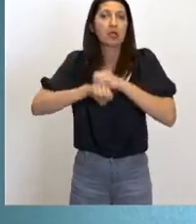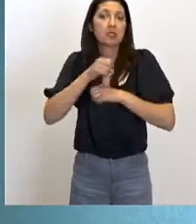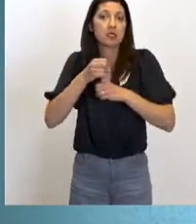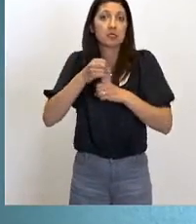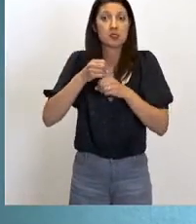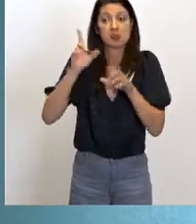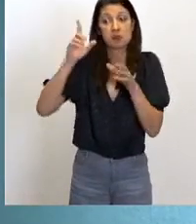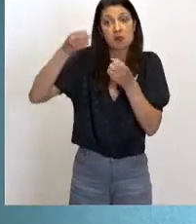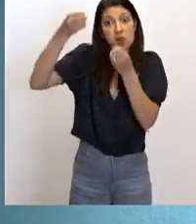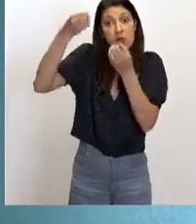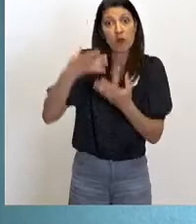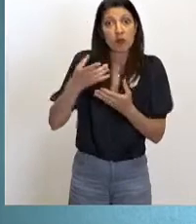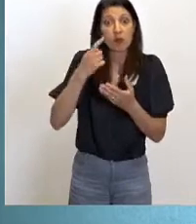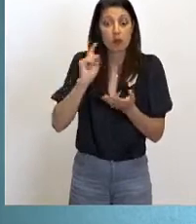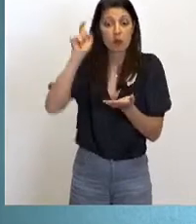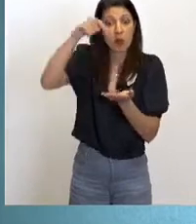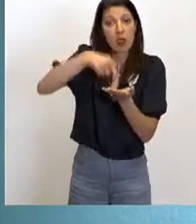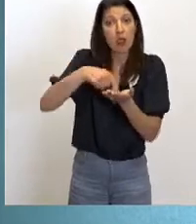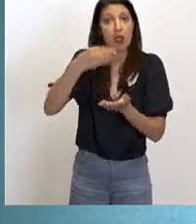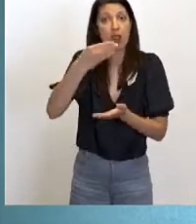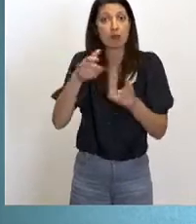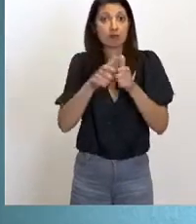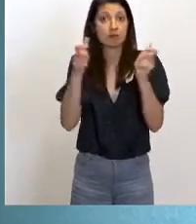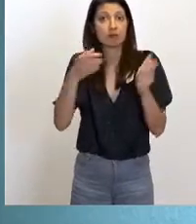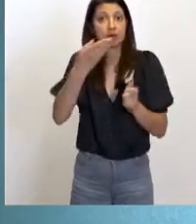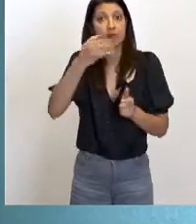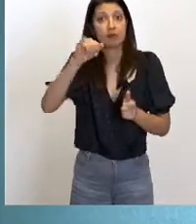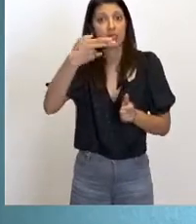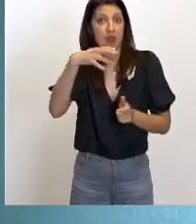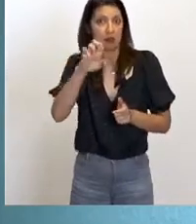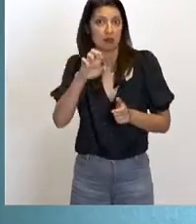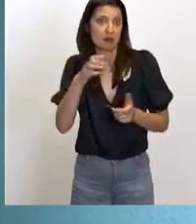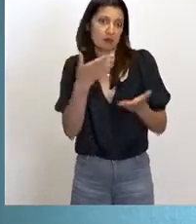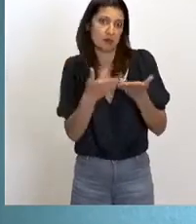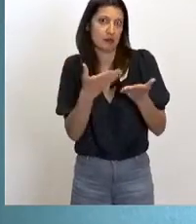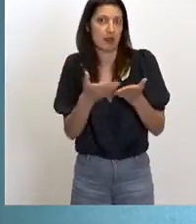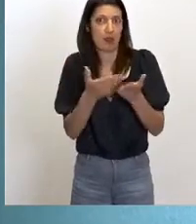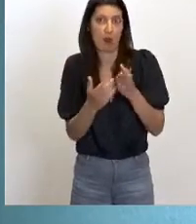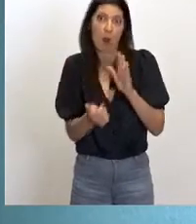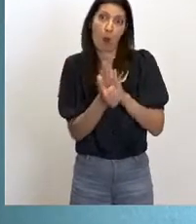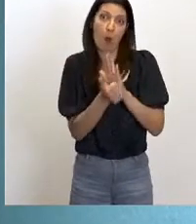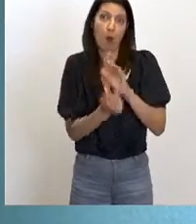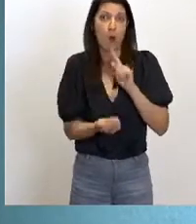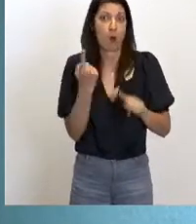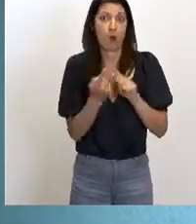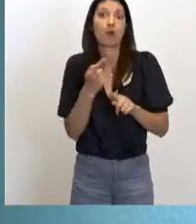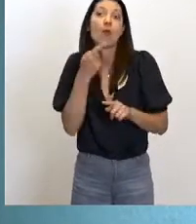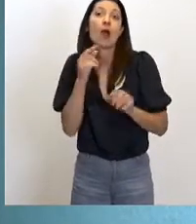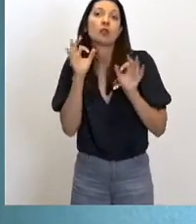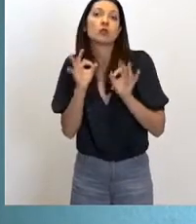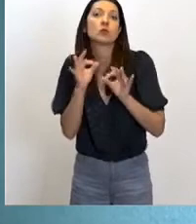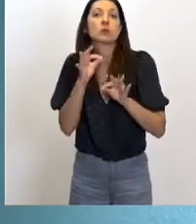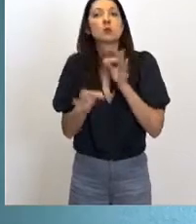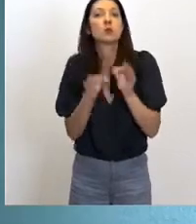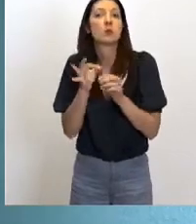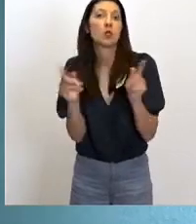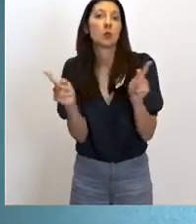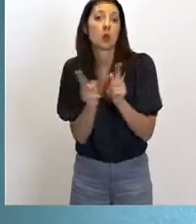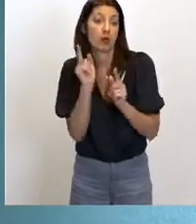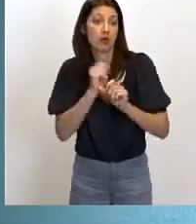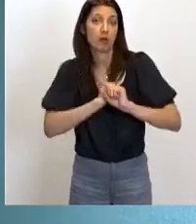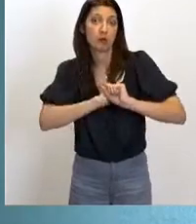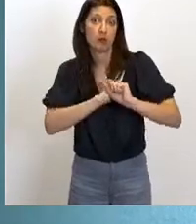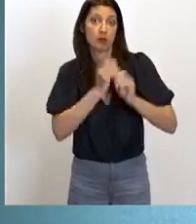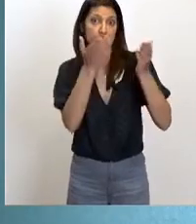mine. Cet équipement, cet établissement a un rôle majeur, justement quand on parle de circuits courts, de soutien aux filières. Il doit avoir un rôle